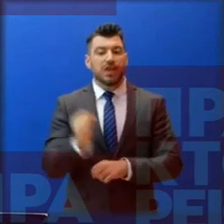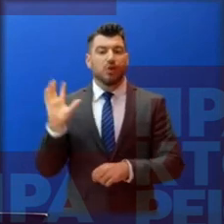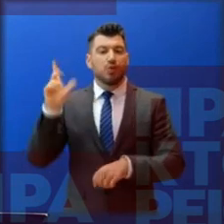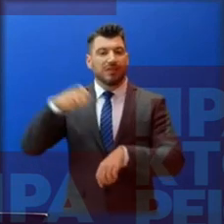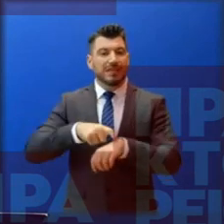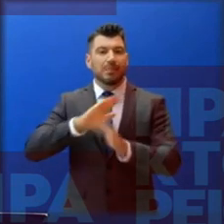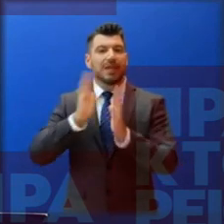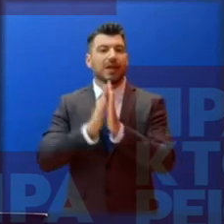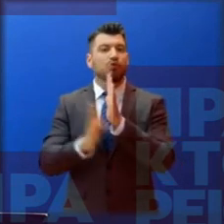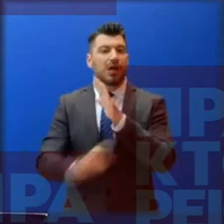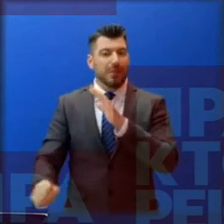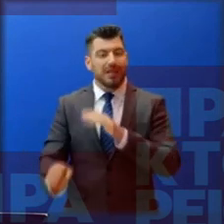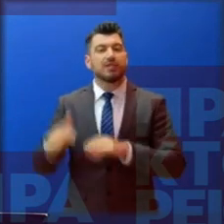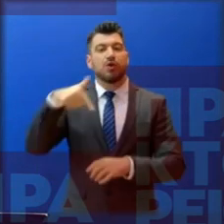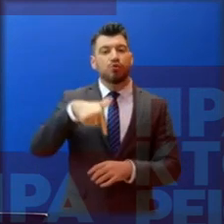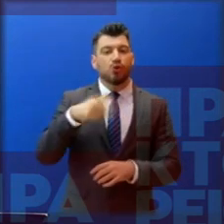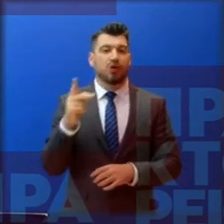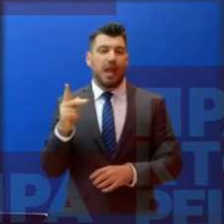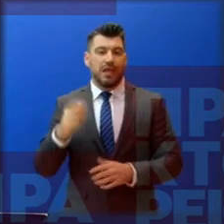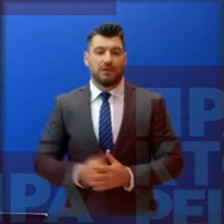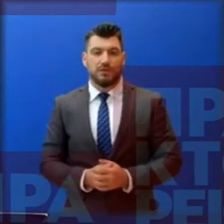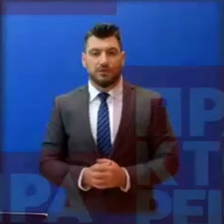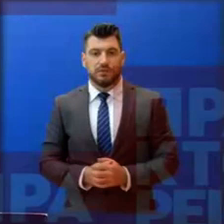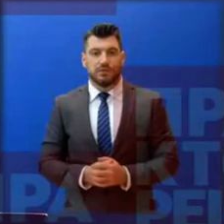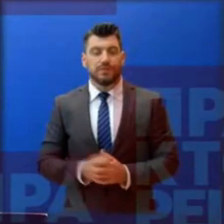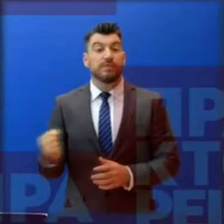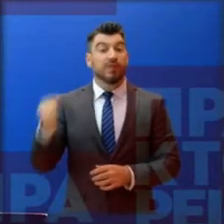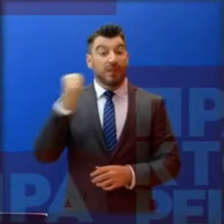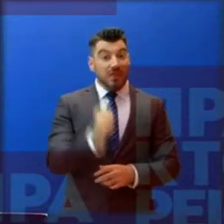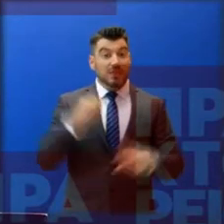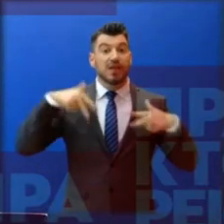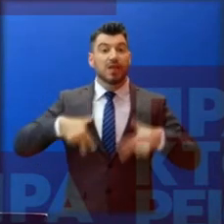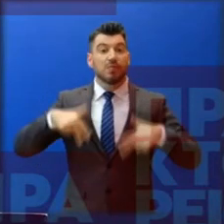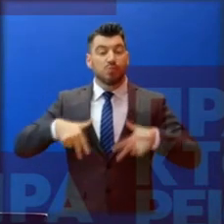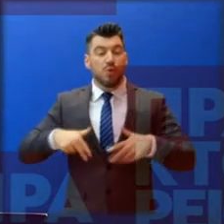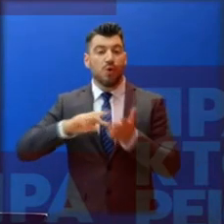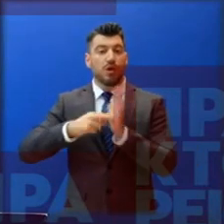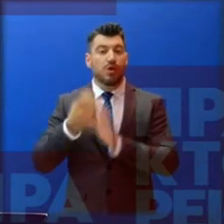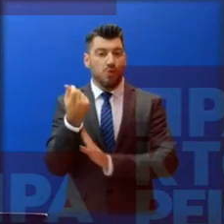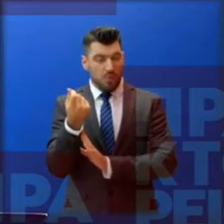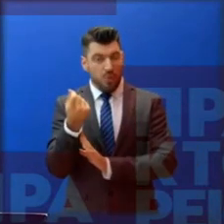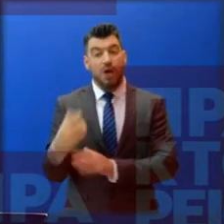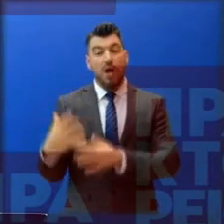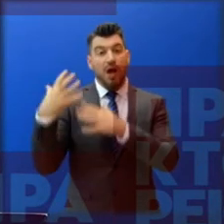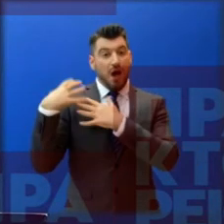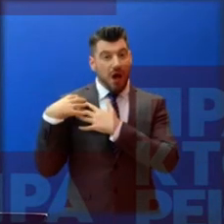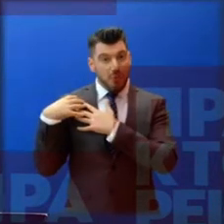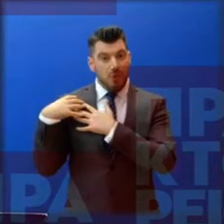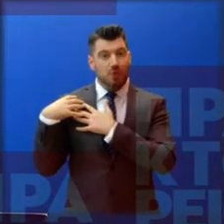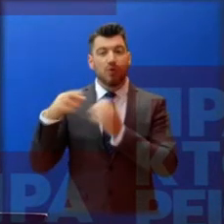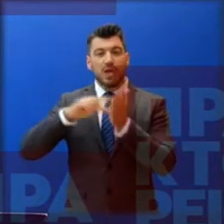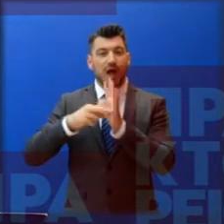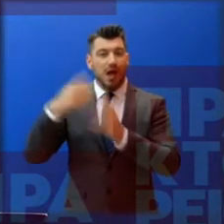Γενικός Γραμματέας Γιώργος Καραγιάννης. Η θέση του Υφυπουργού Οικονομικών, αρμοδίου για το χρηματοπιστωτικό